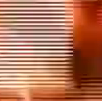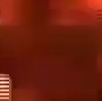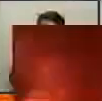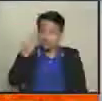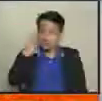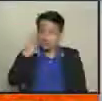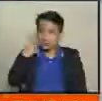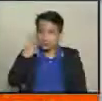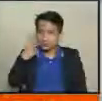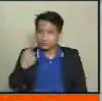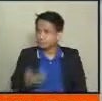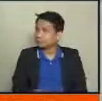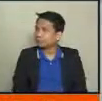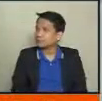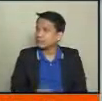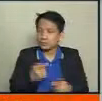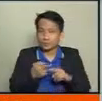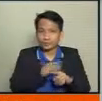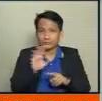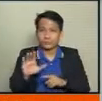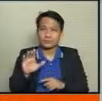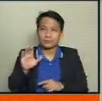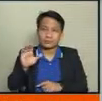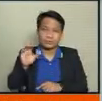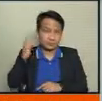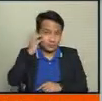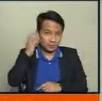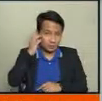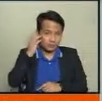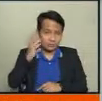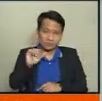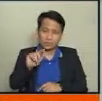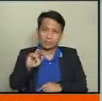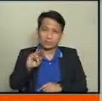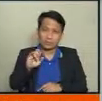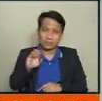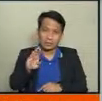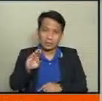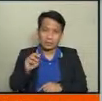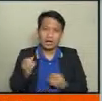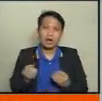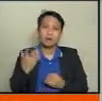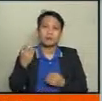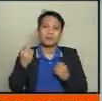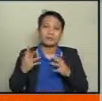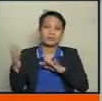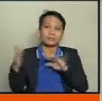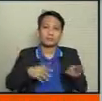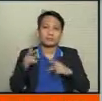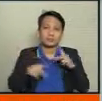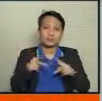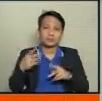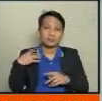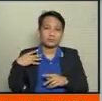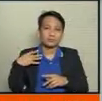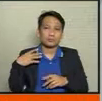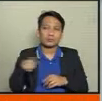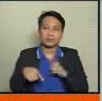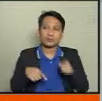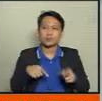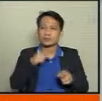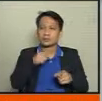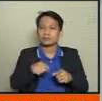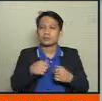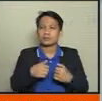kay Justine Punsalang na nagulat live mula sa Araneta City Bus Terminal. Justine, gaano karami mga pasahero dyan? O yung mga apektado ng